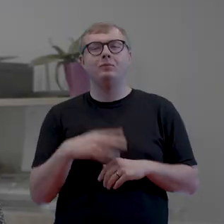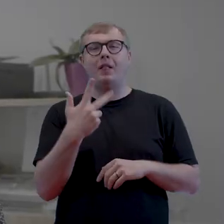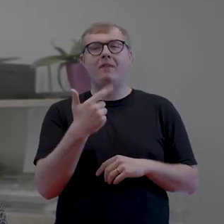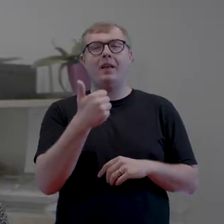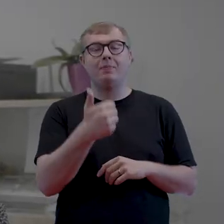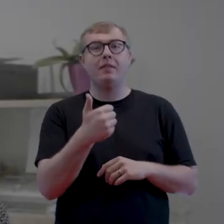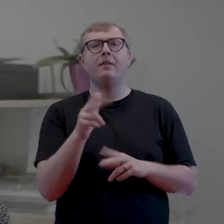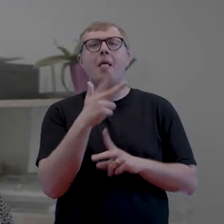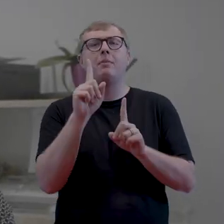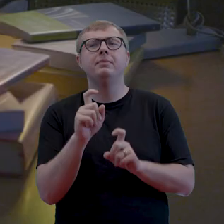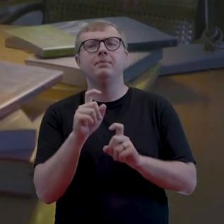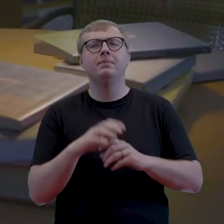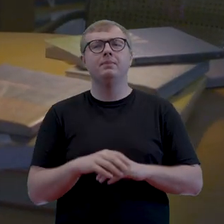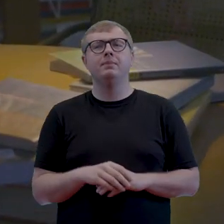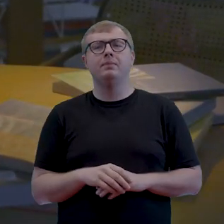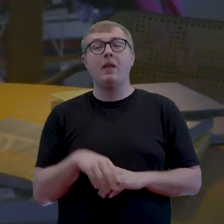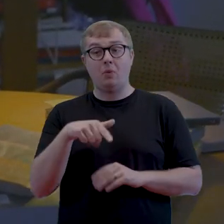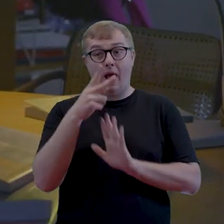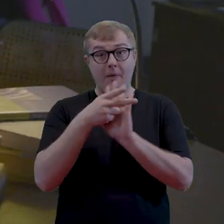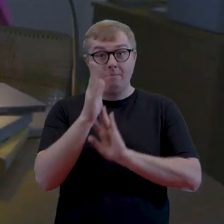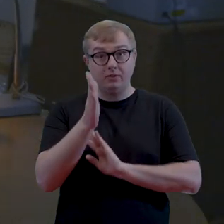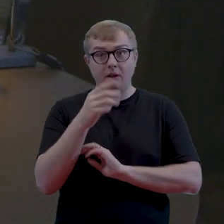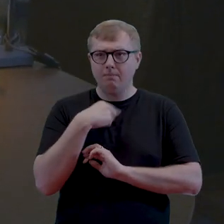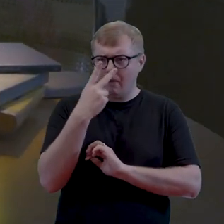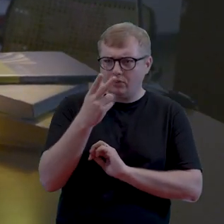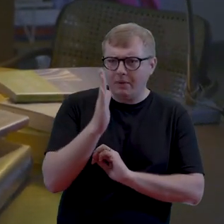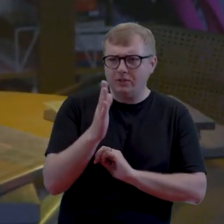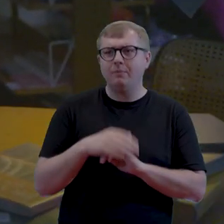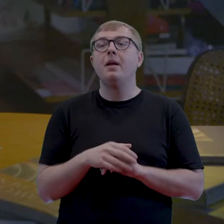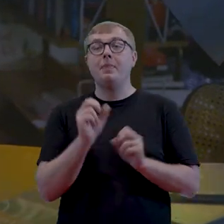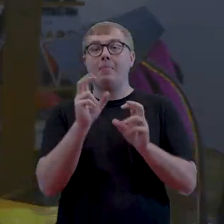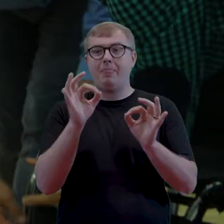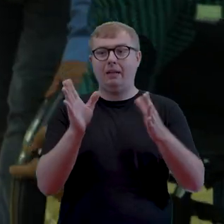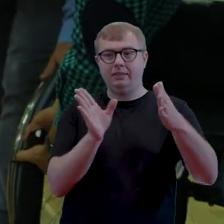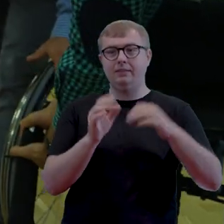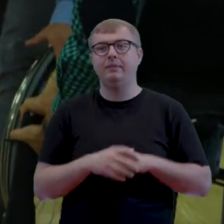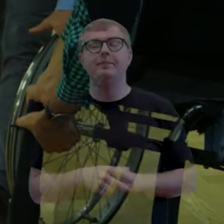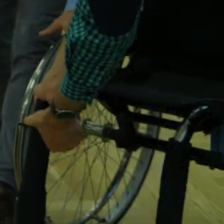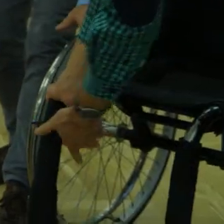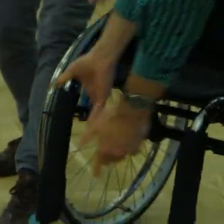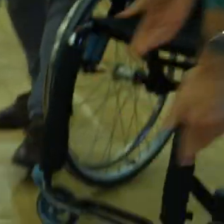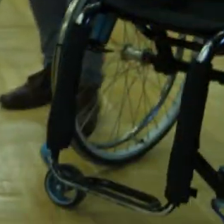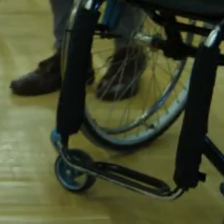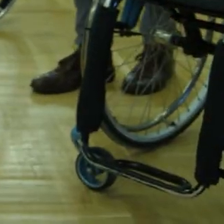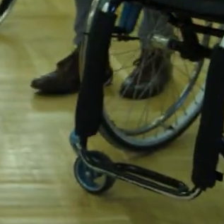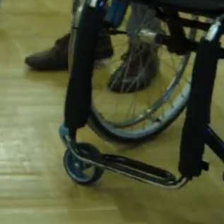3, 2, 1, mów mi kiedy. A tu będzie kamera, tu będę patrzeć? Tak, teraz z tej strony.